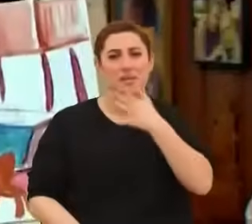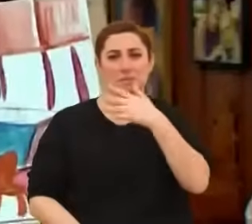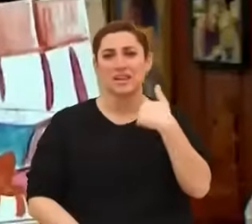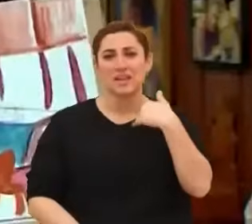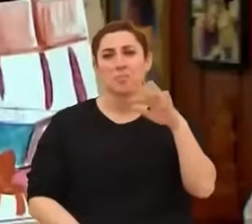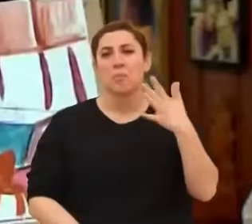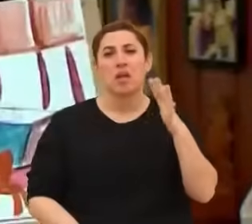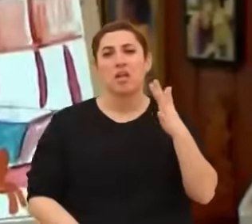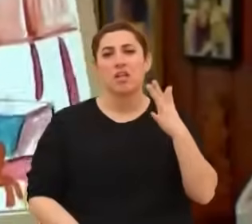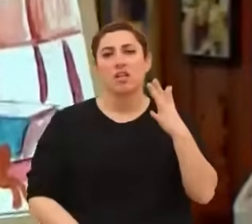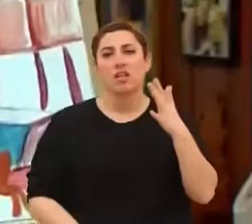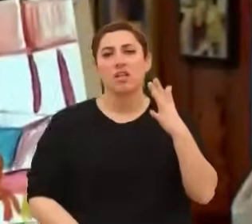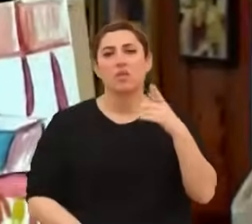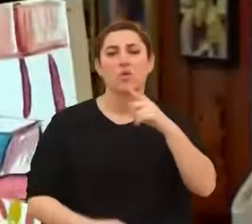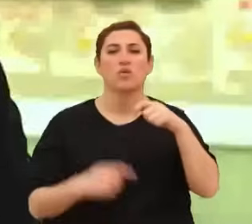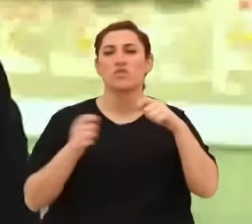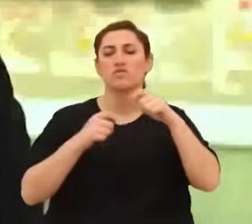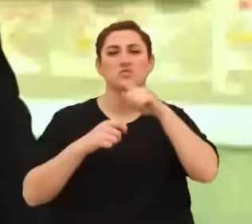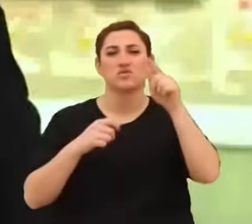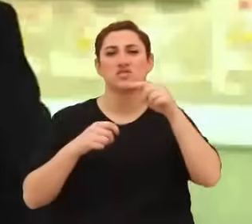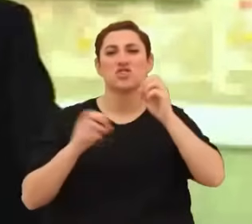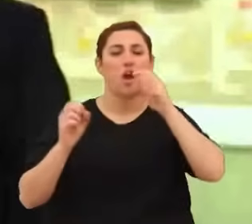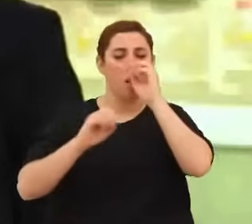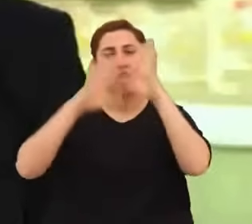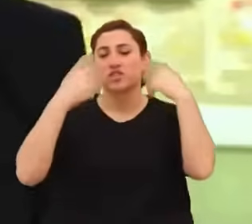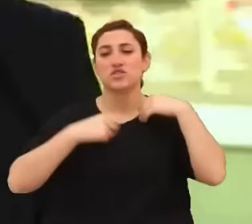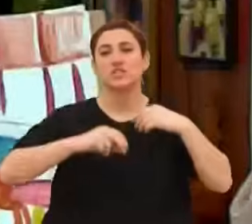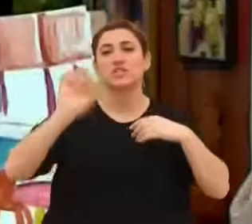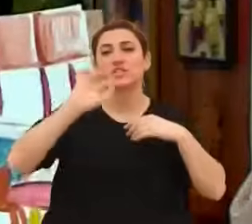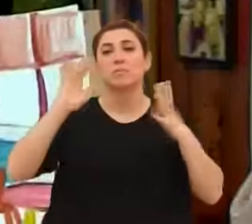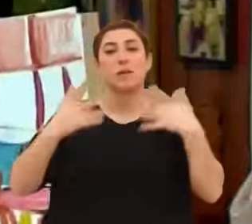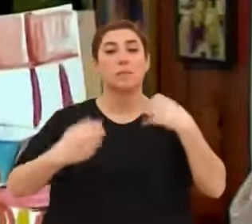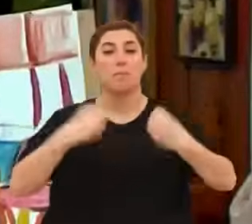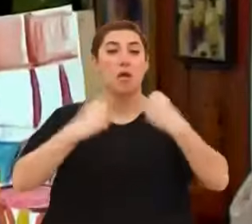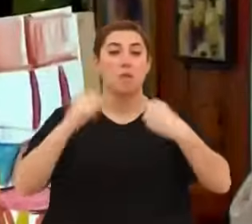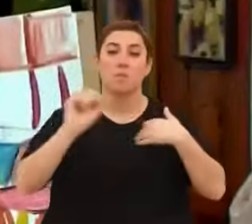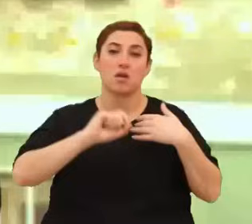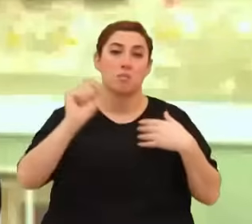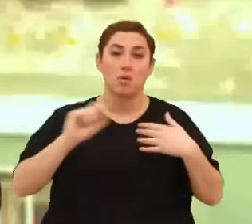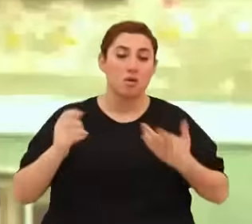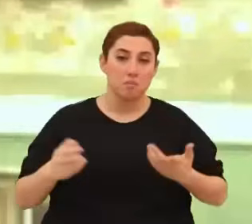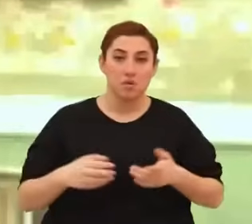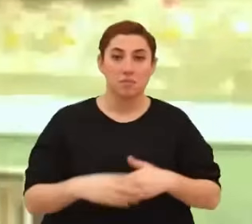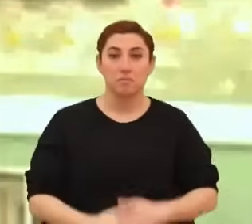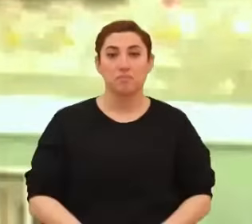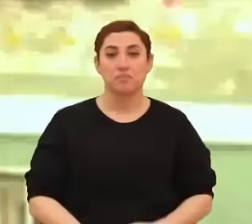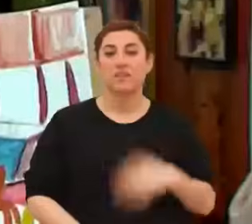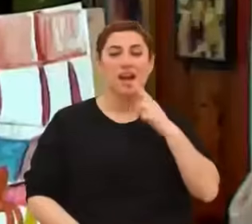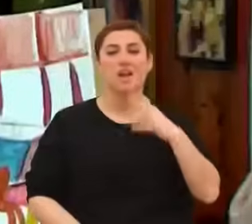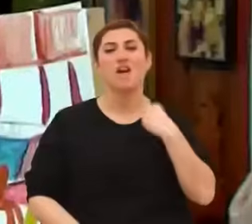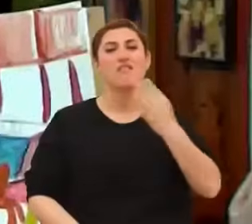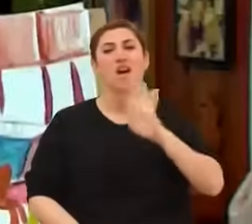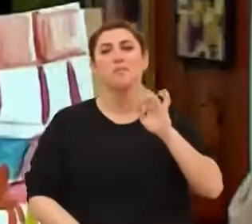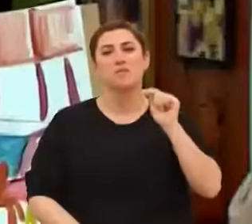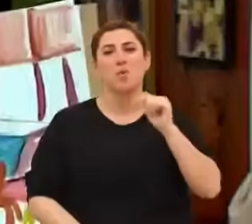ne bileyim ben belki Davut Çınar'ı çizerim. Ya da belki beni o arabayı şey yaparım, çizerim. Yani daha henüz karar